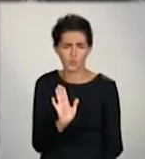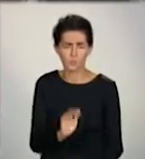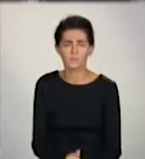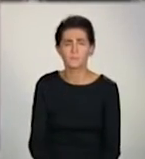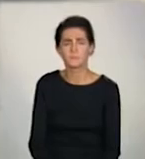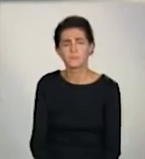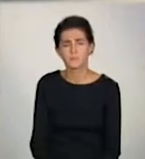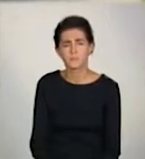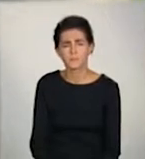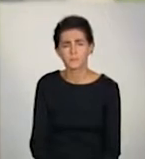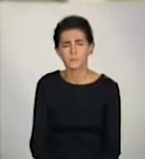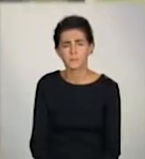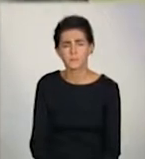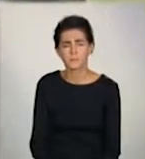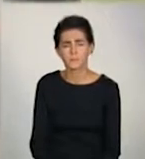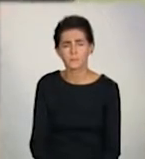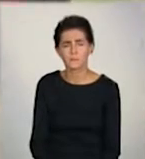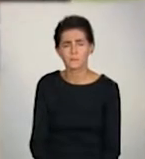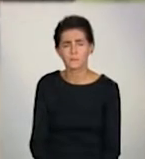вже складніше.